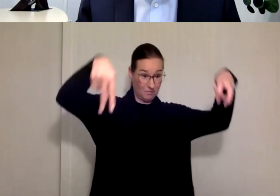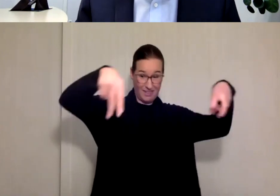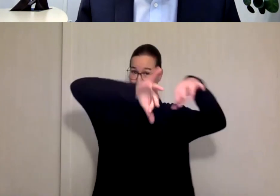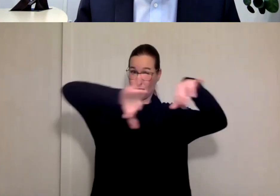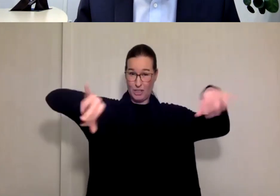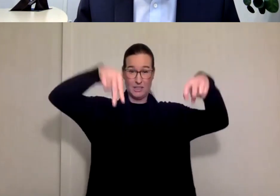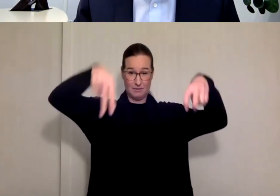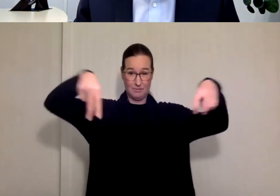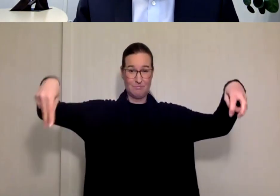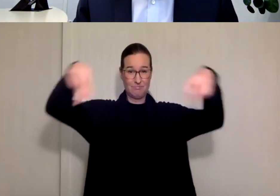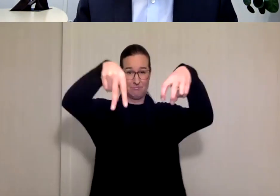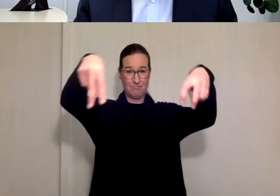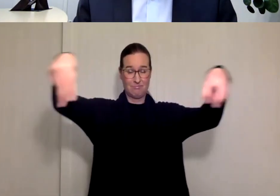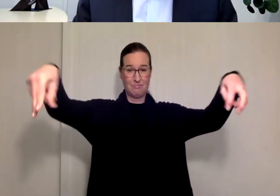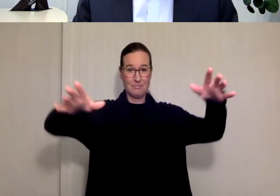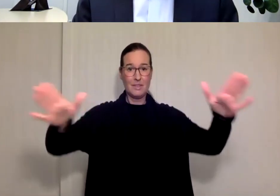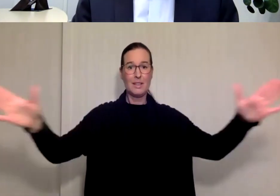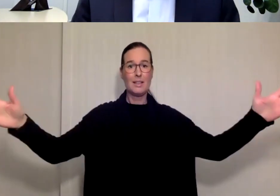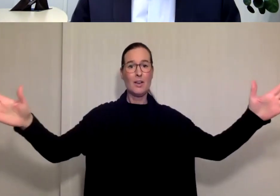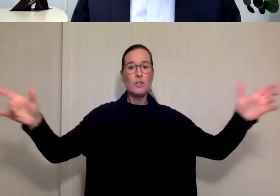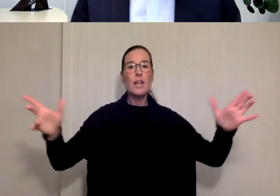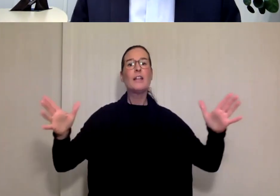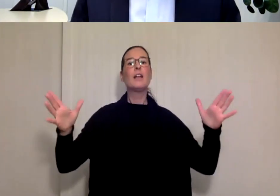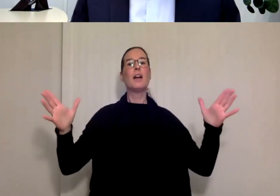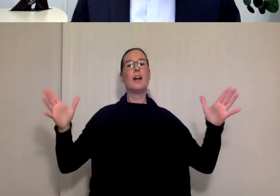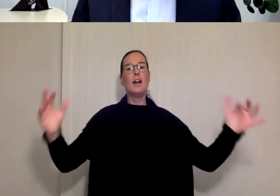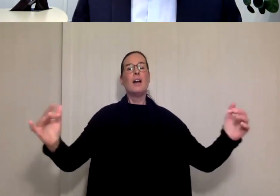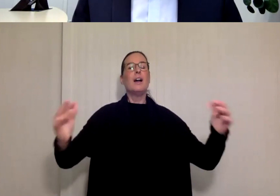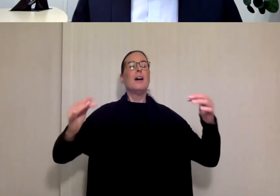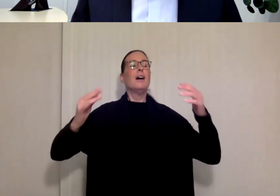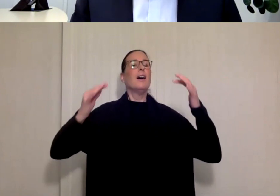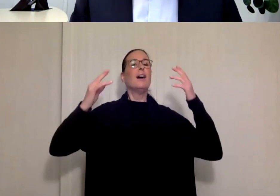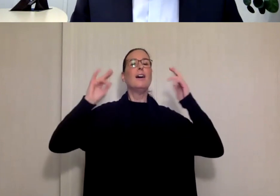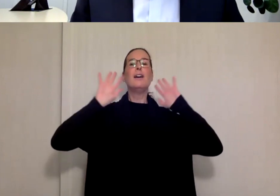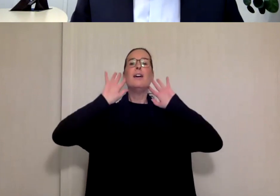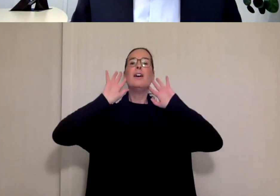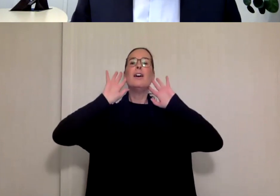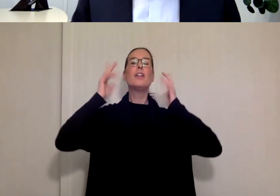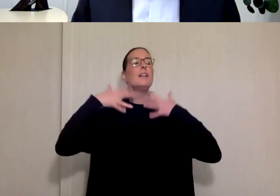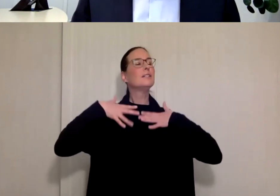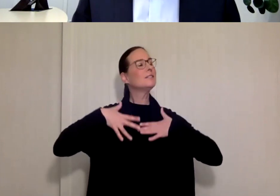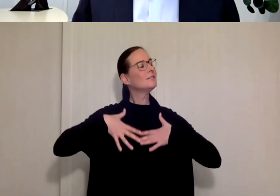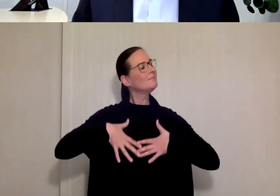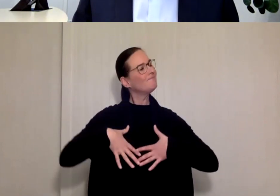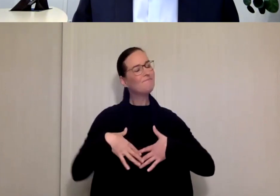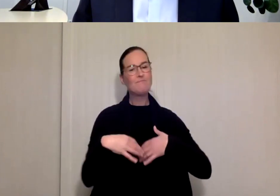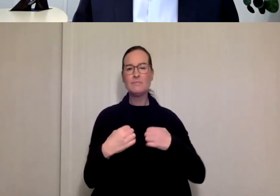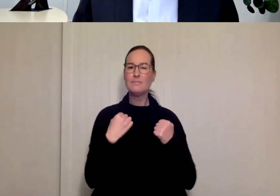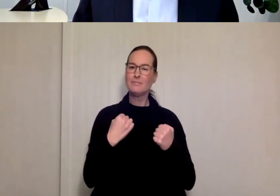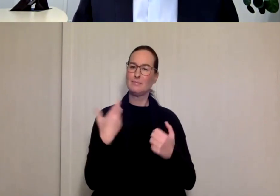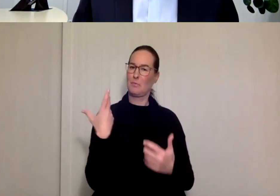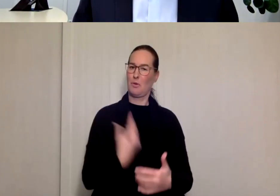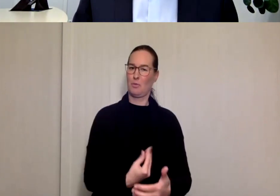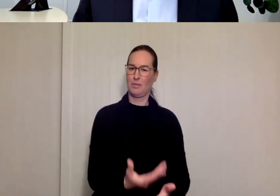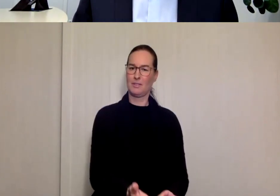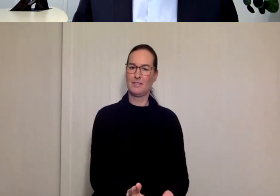stand und einfach 5 Minuten diese Musik hörte und die Menschen gingen gestärkt nach Hause.